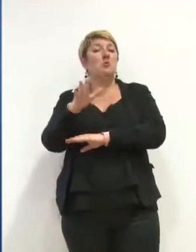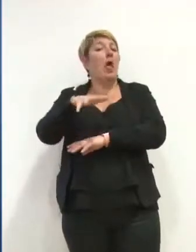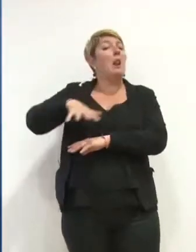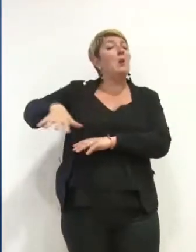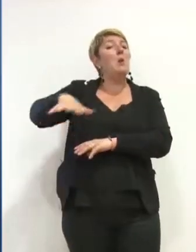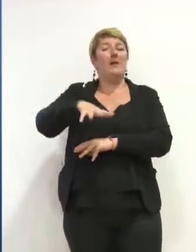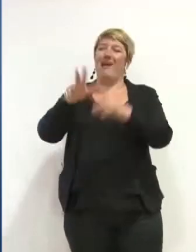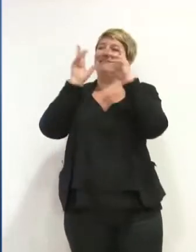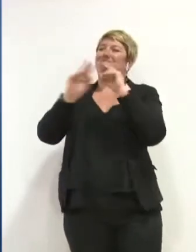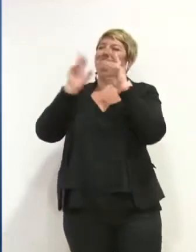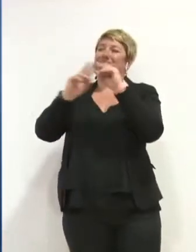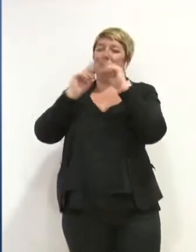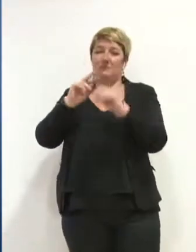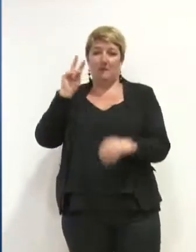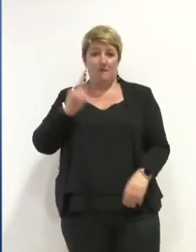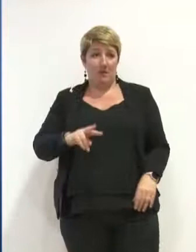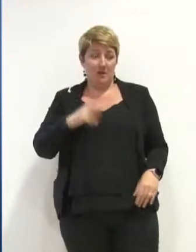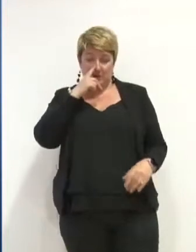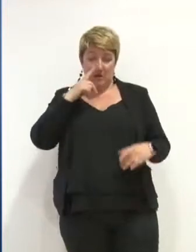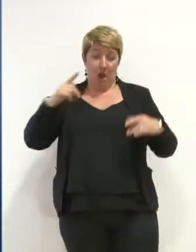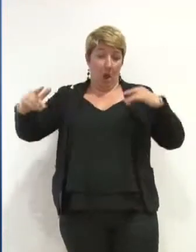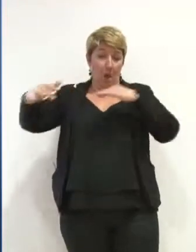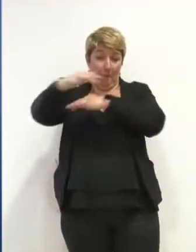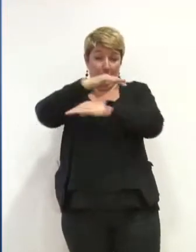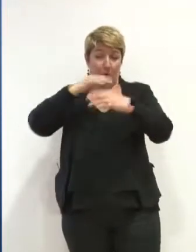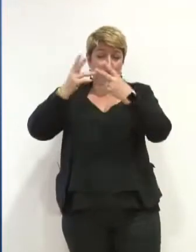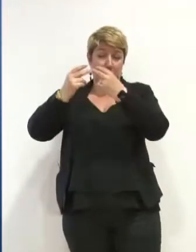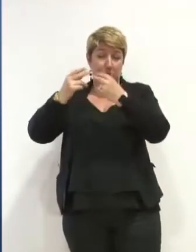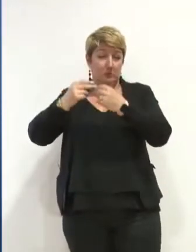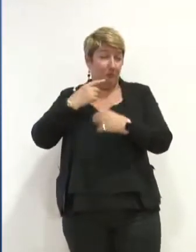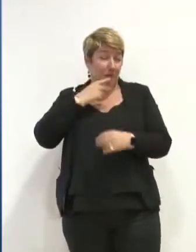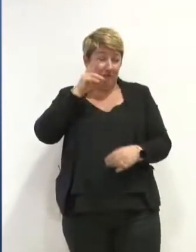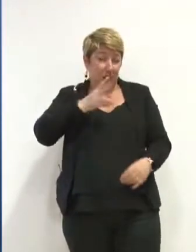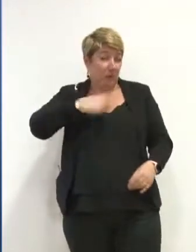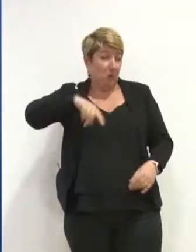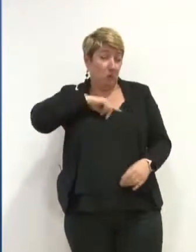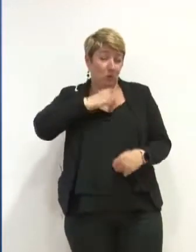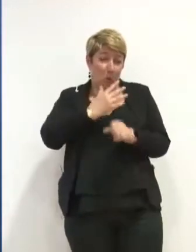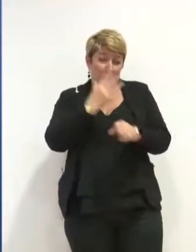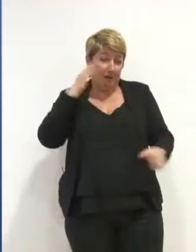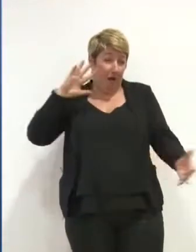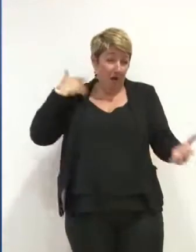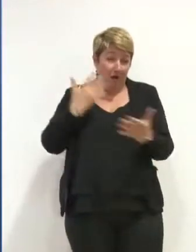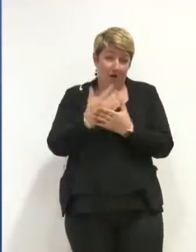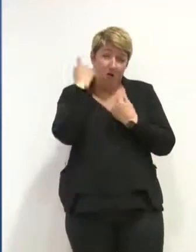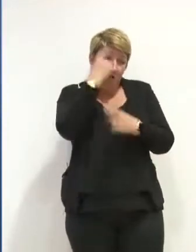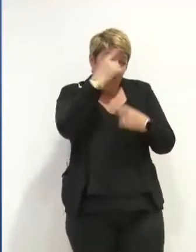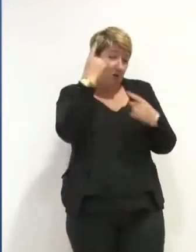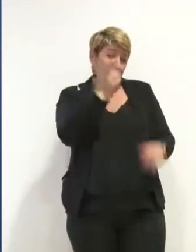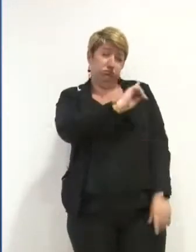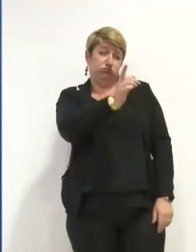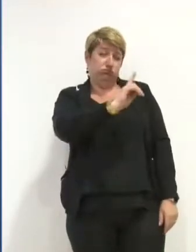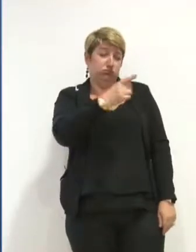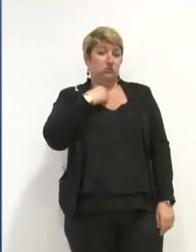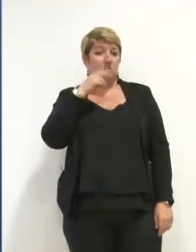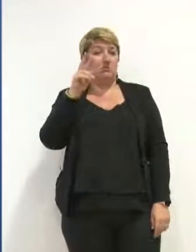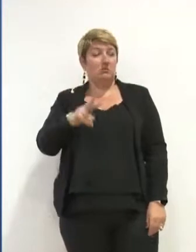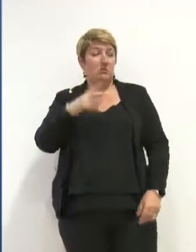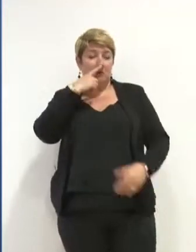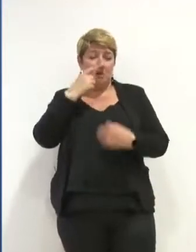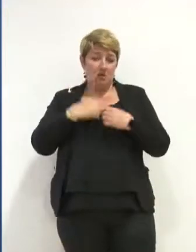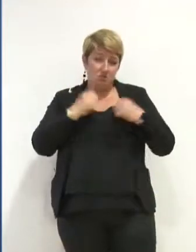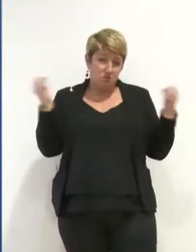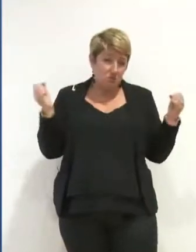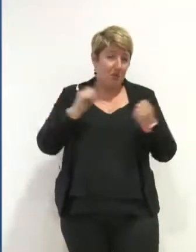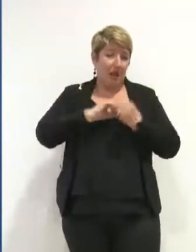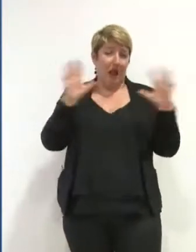climat que nous dénonçons depuis 5 ans. Manque de transparence, mépris de votre propre majorité, mépris des oppositions